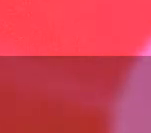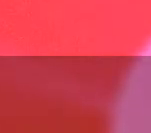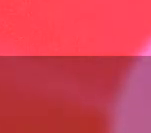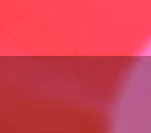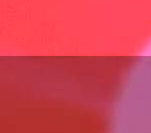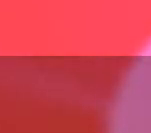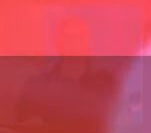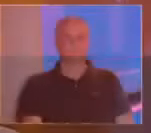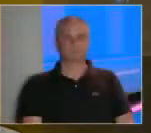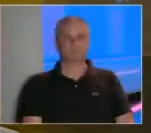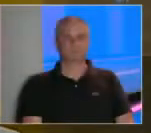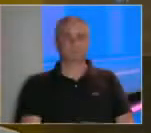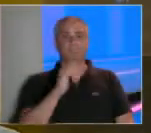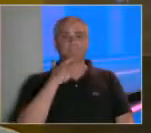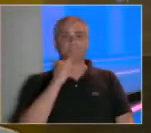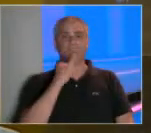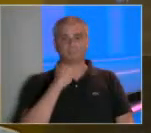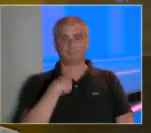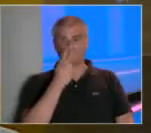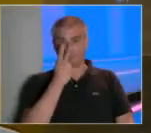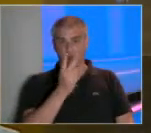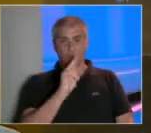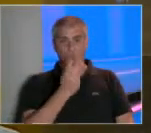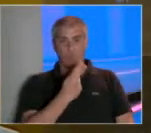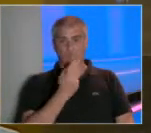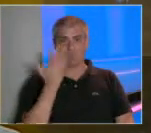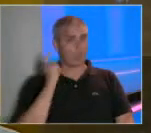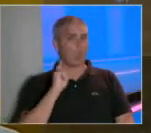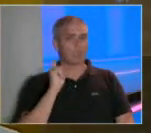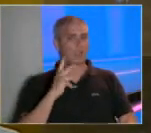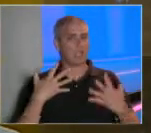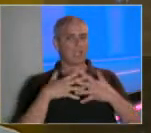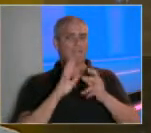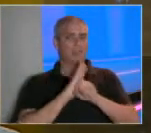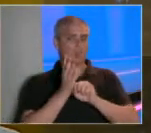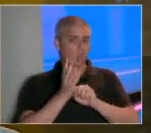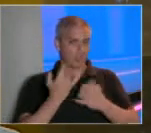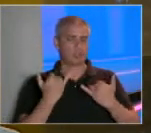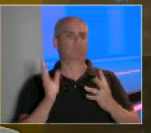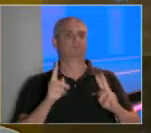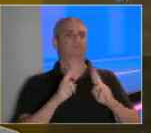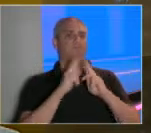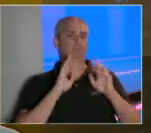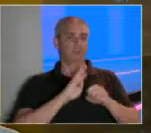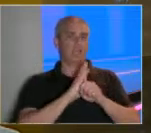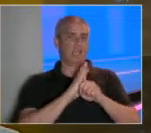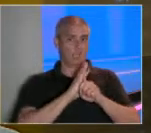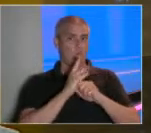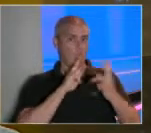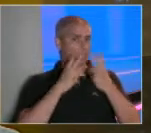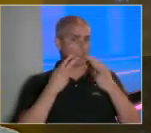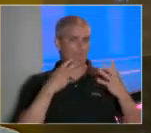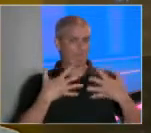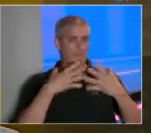משהו אחר. נכון מאוד, זה באמת אנחנו רואים, שוב, גם אז לא היה באמת קבינט קורונה, עכשיו יש קבינט קורונה, אנחנו רואים את העבודה